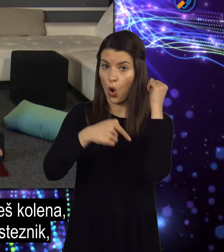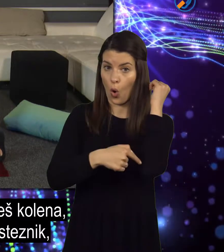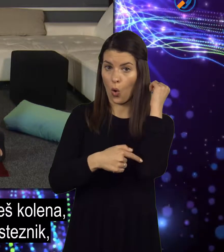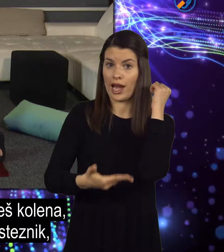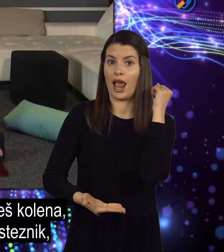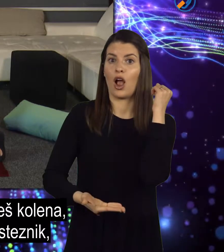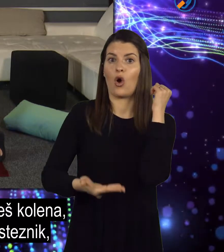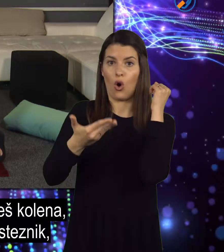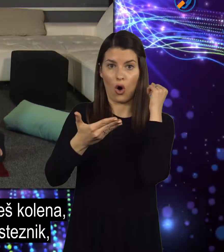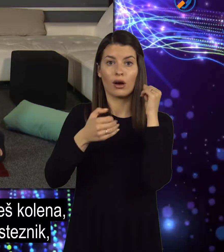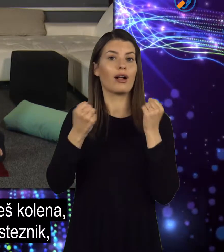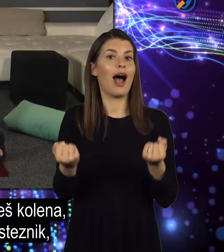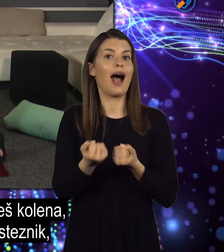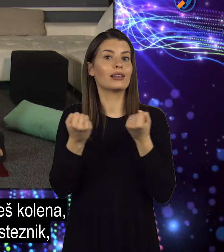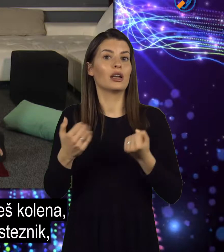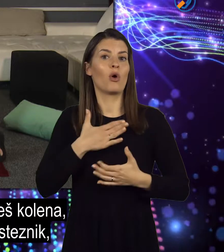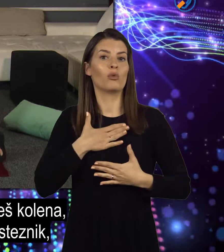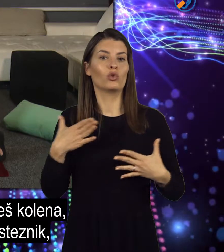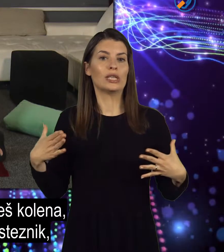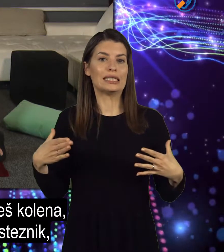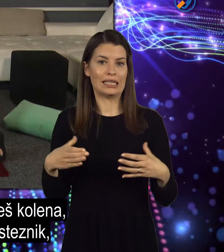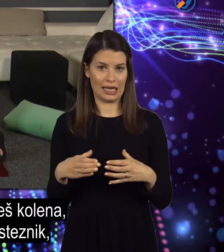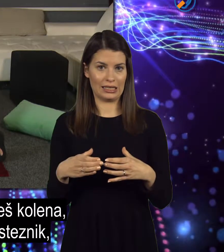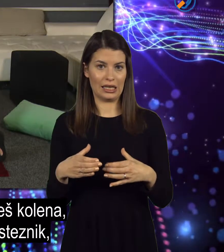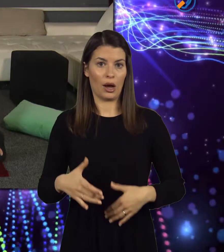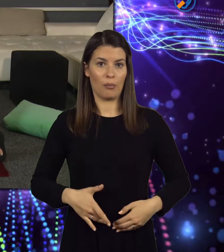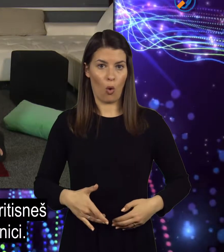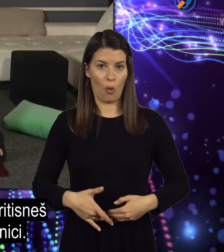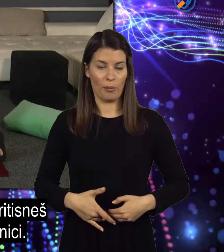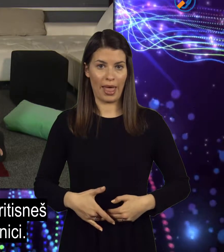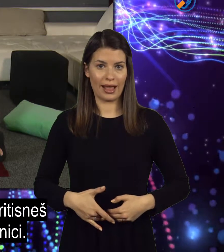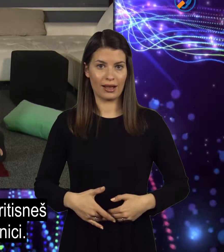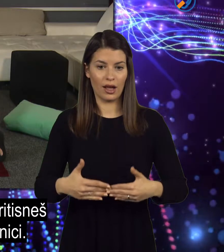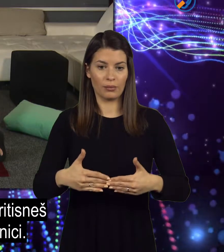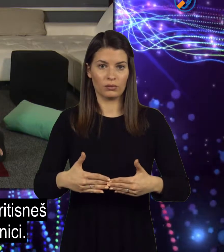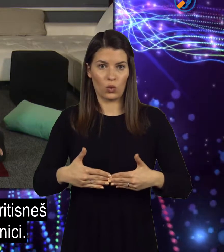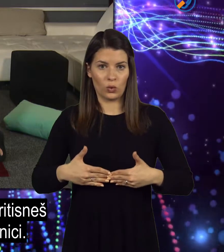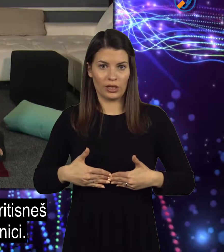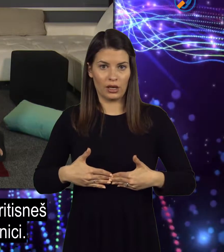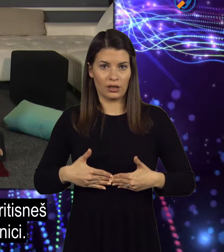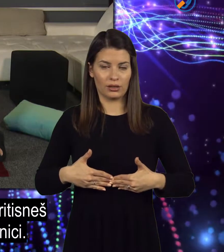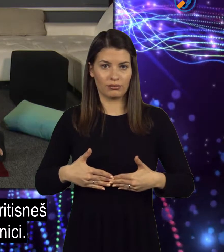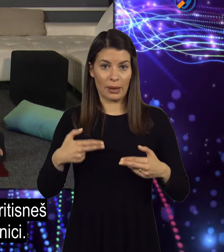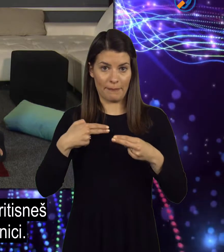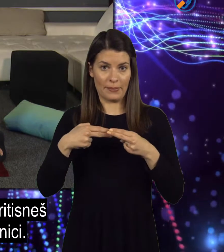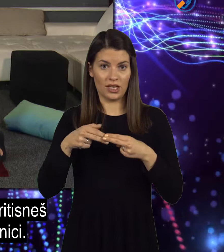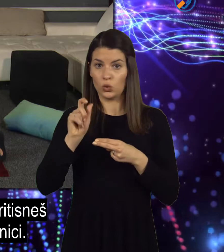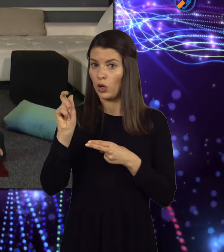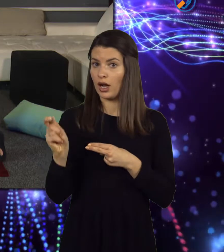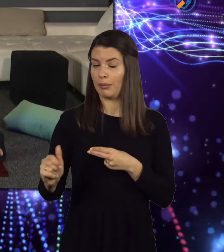Vsakič, ko dvigneš kolena gor, aktiviraš svoj steznik, torej popek pritisneš proti